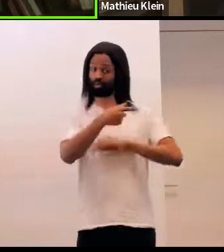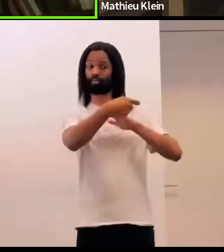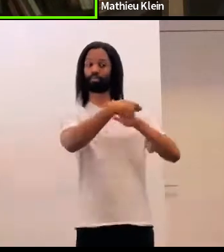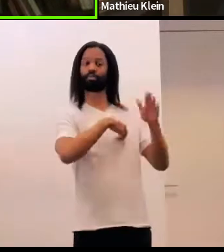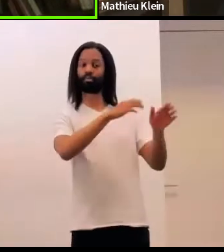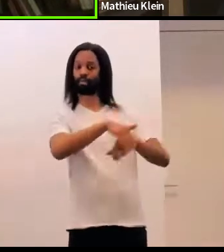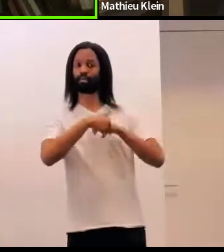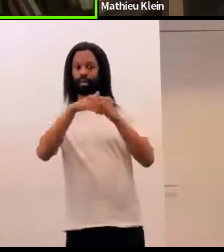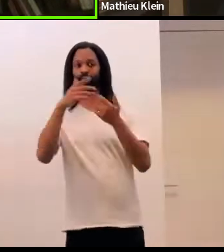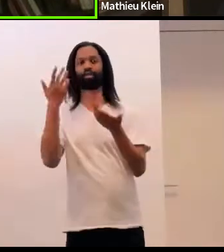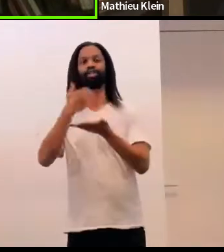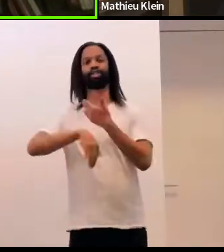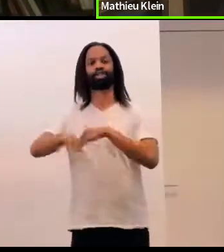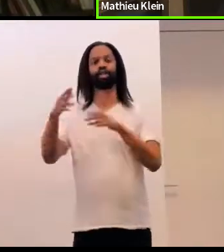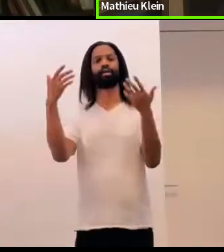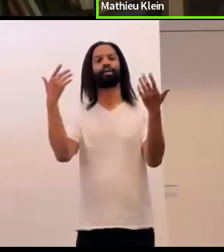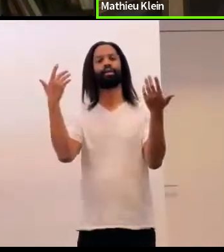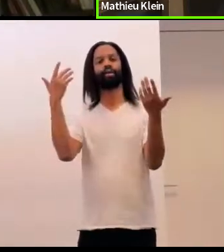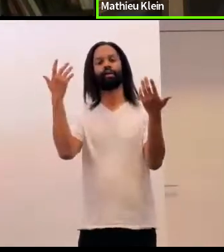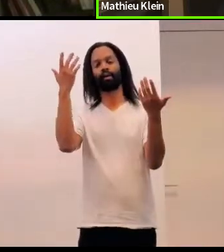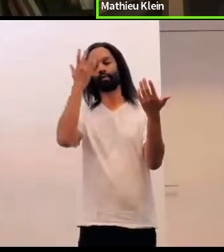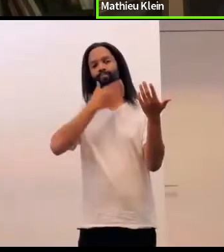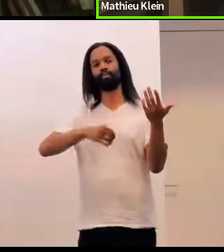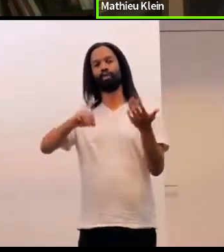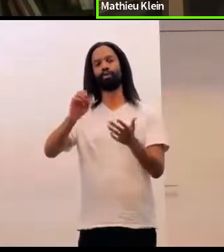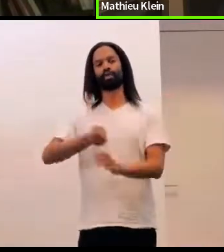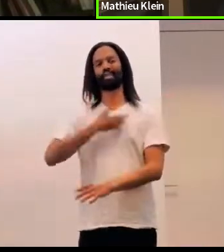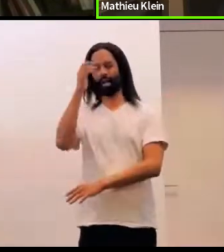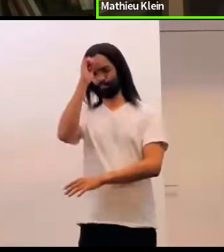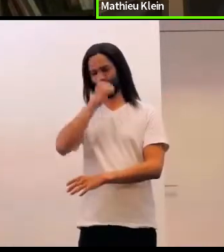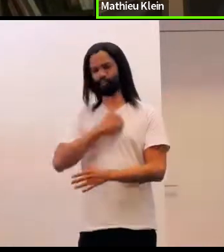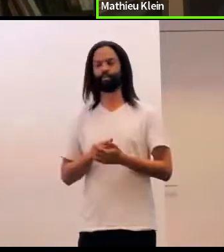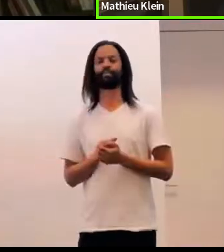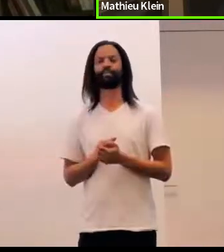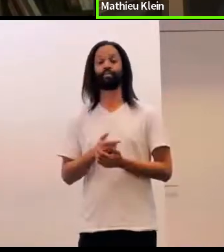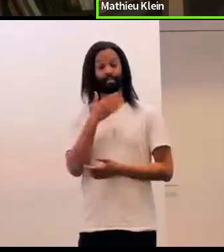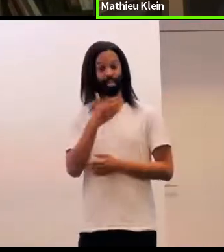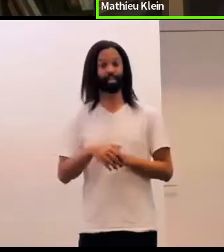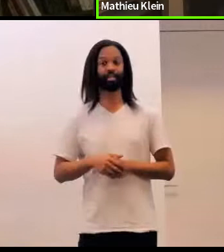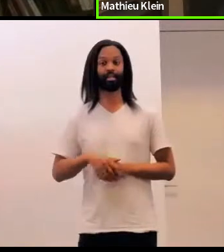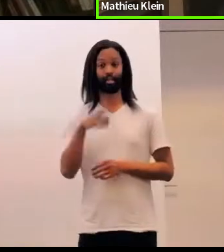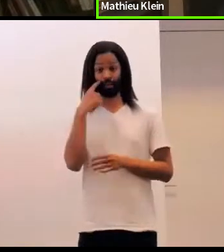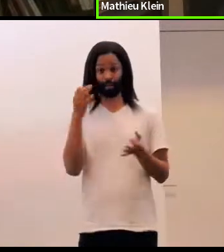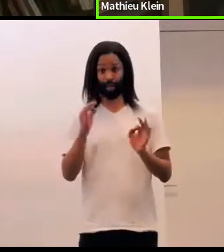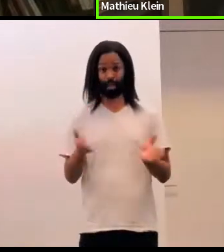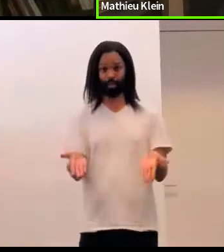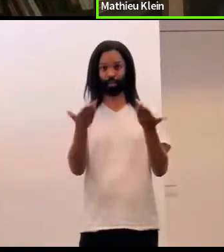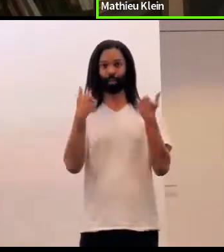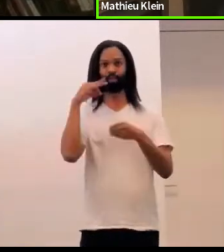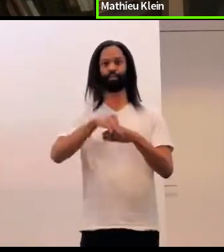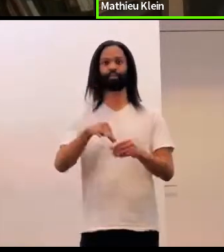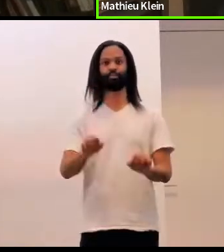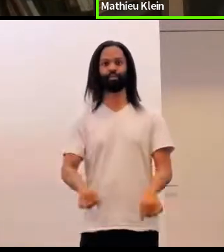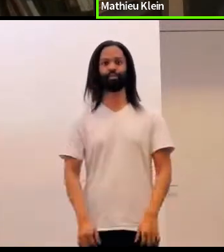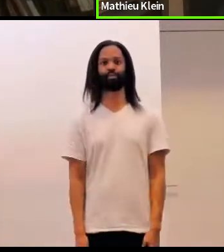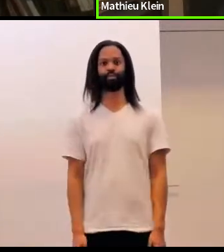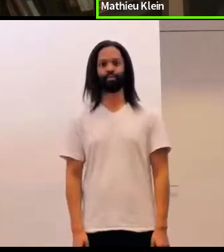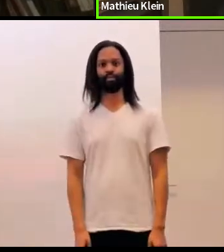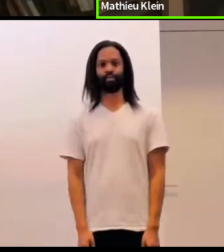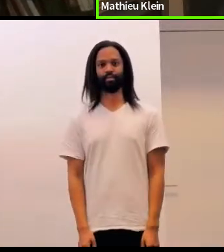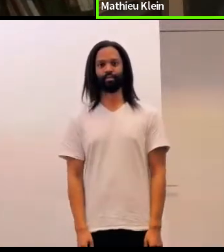des Beaux-Arts. Merci. Pas d'observation. Le scrutin est ouvert.